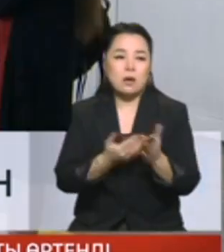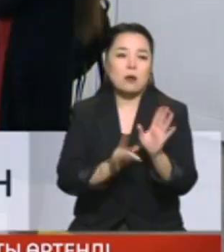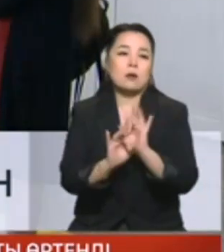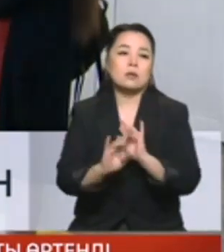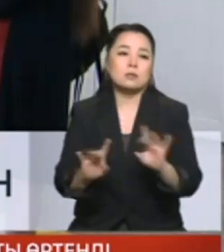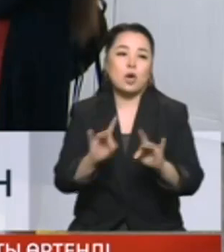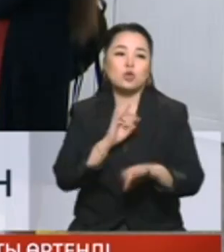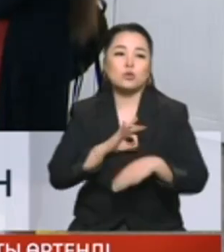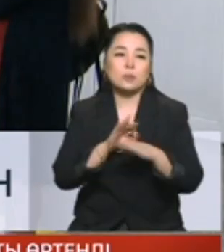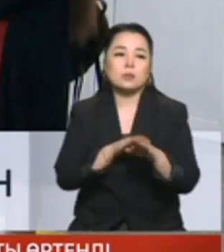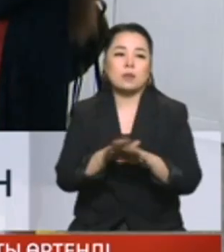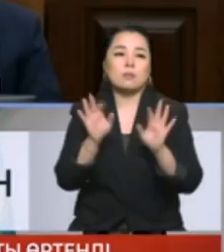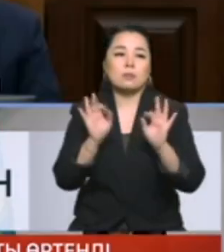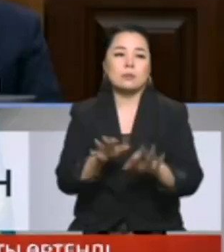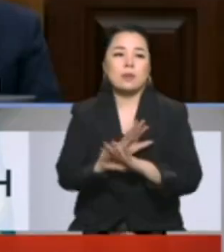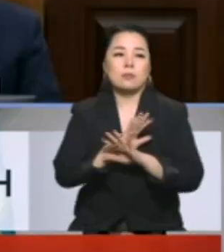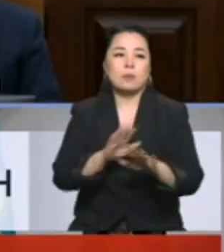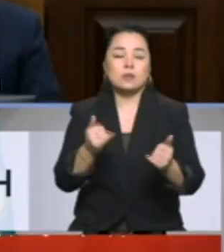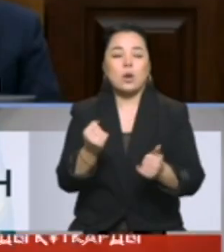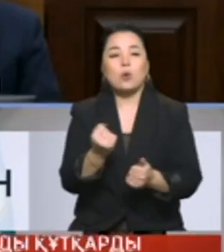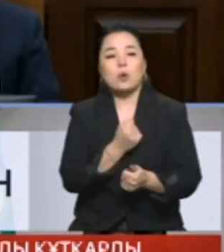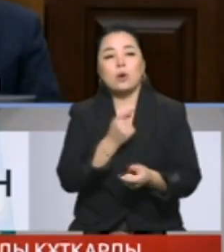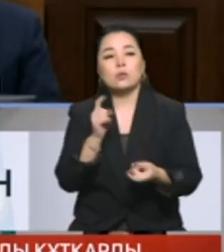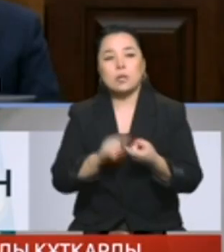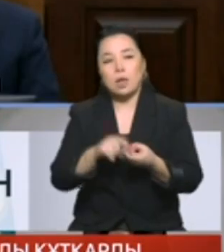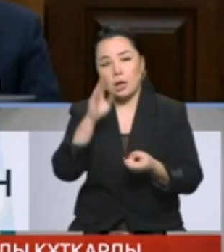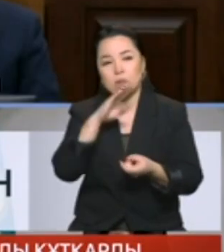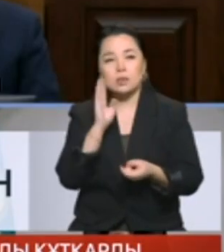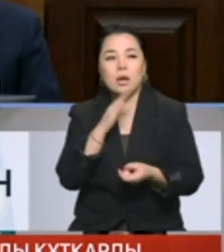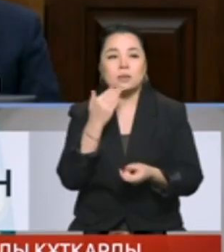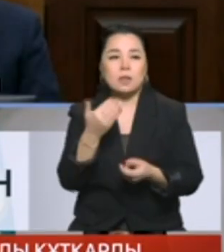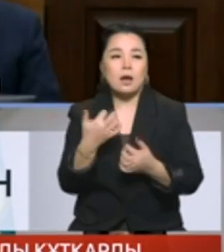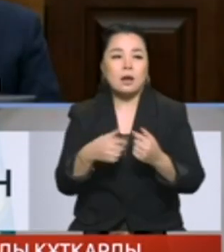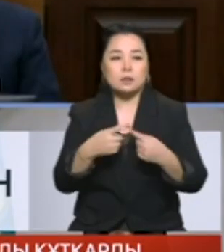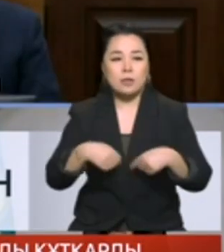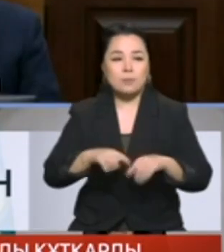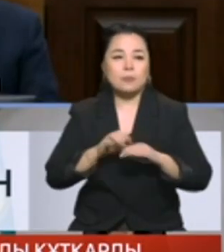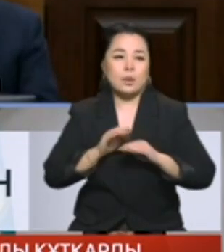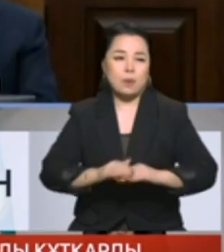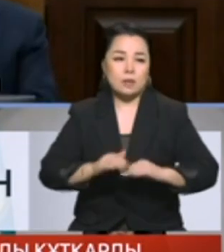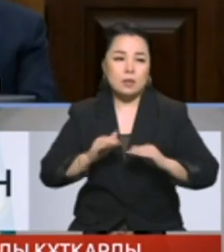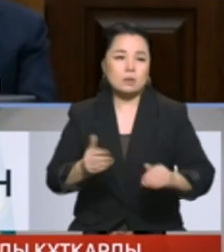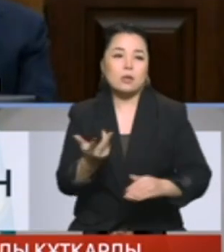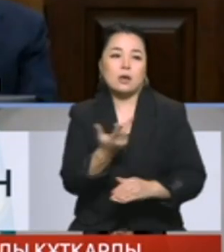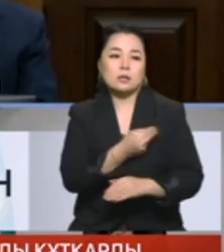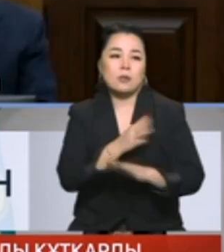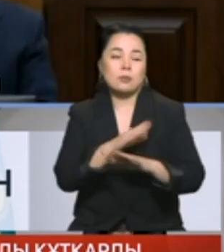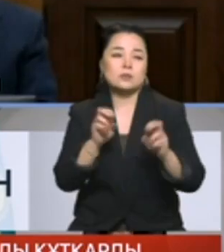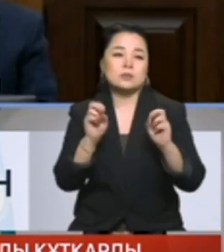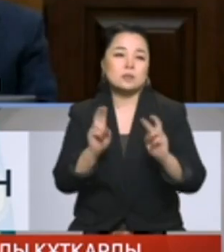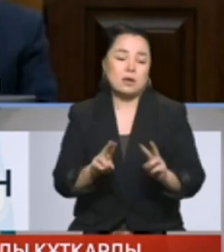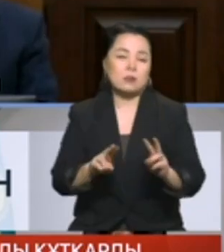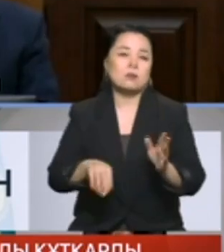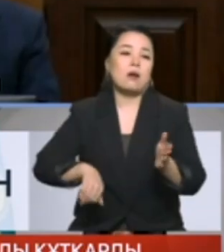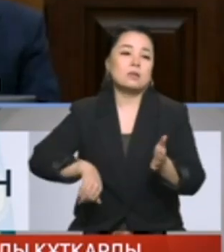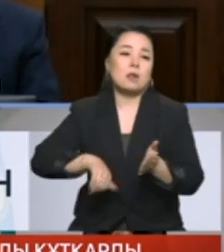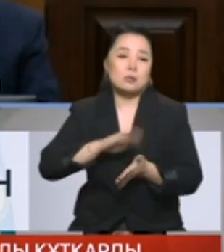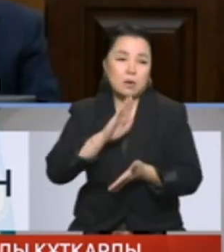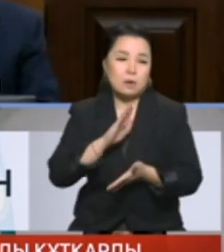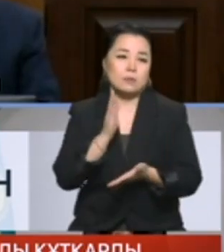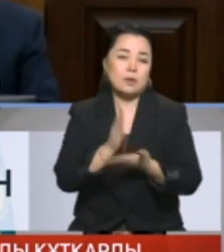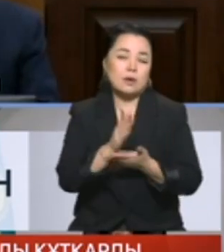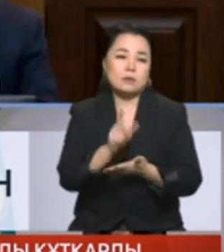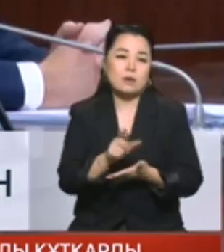жұмыстары жөнді жүрмеген. Өкінішке орай, ата-аналардың арасында балаларына екпені әдейі салғызбай бас